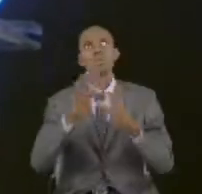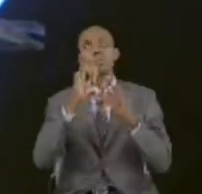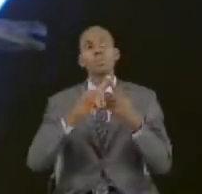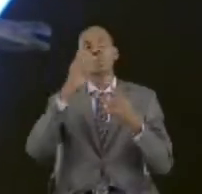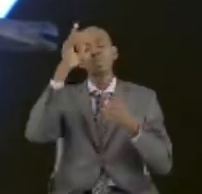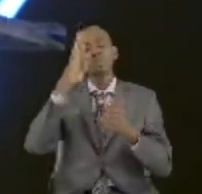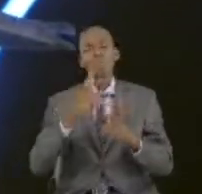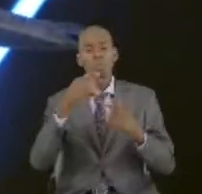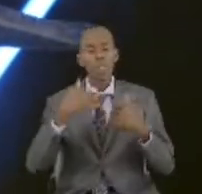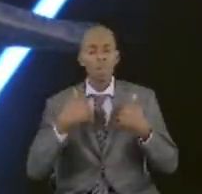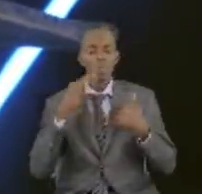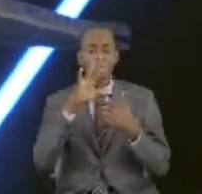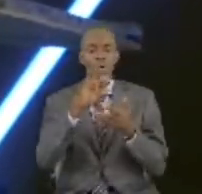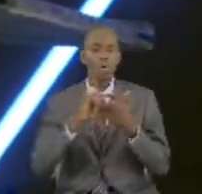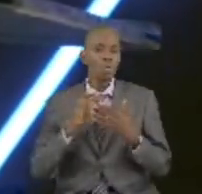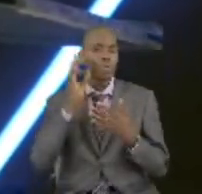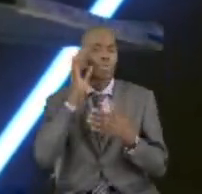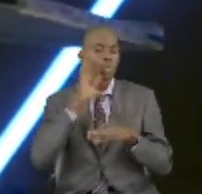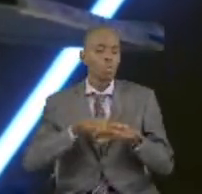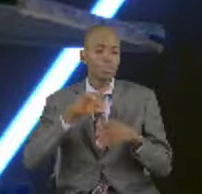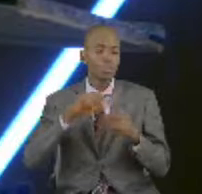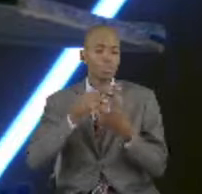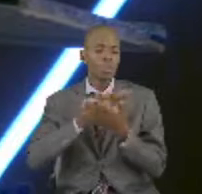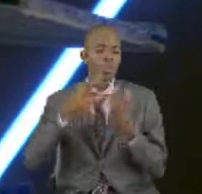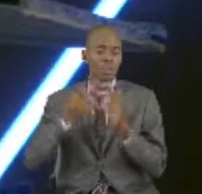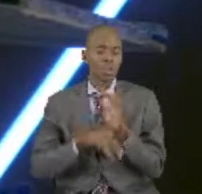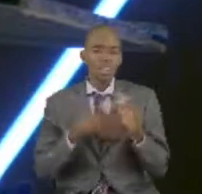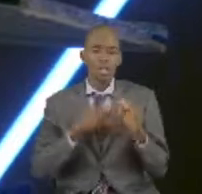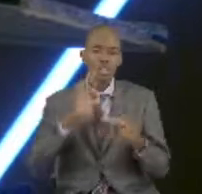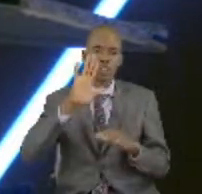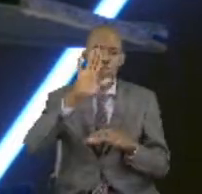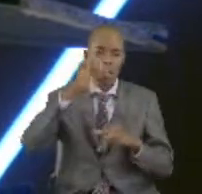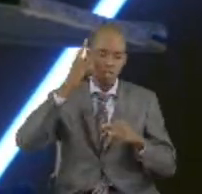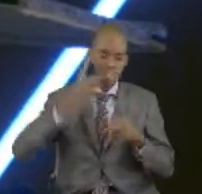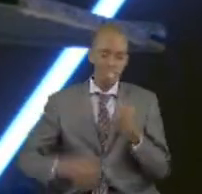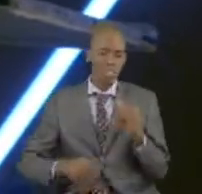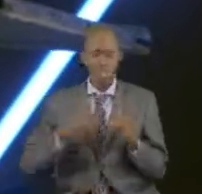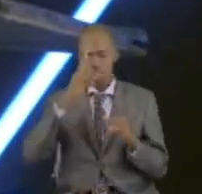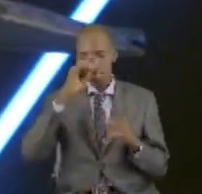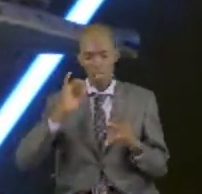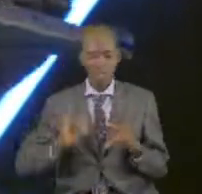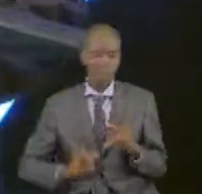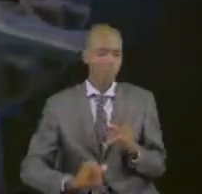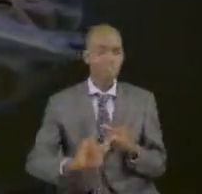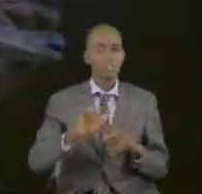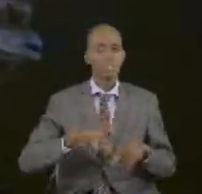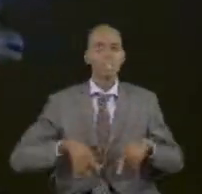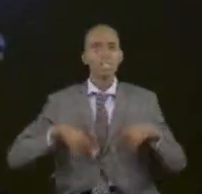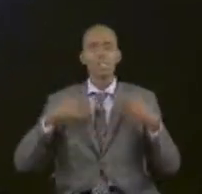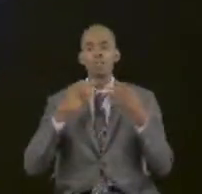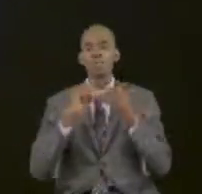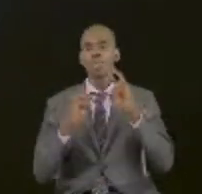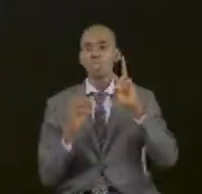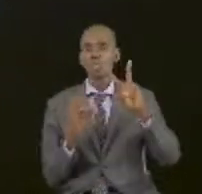vous avez pour fruit la sainteté et pour fin la vie éternelle.